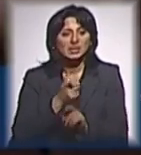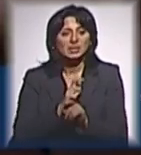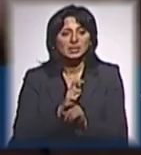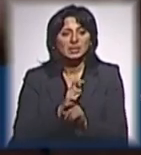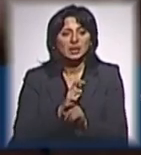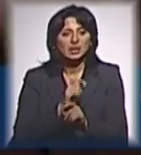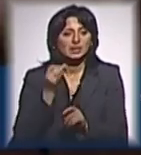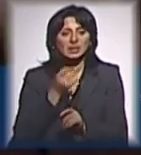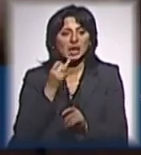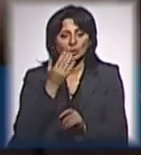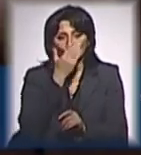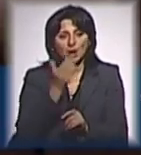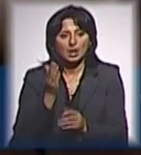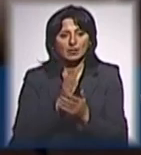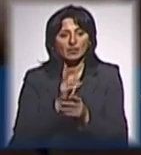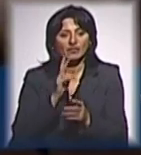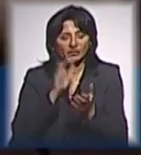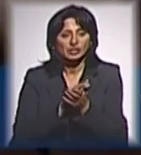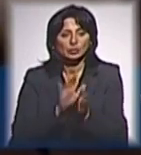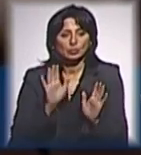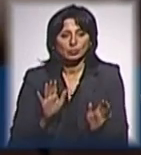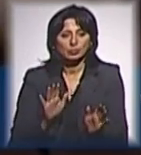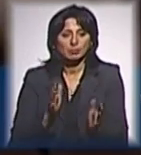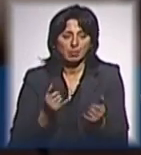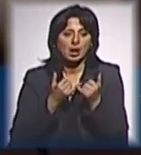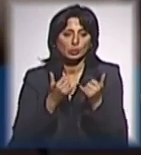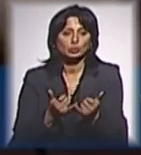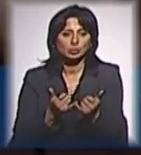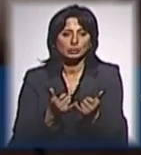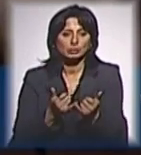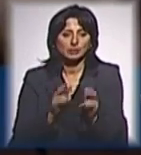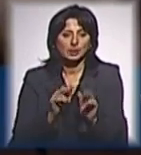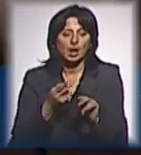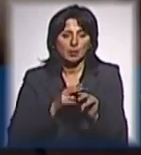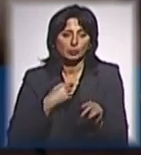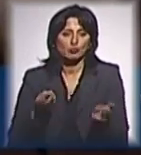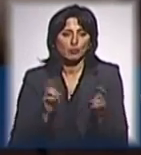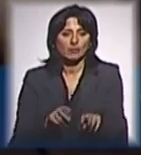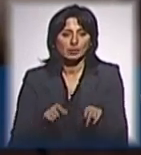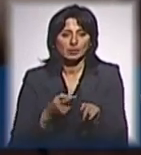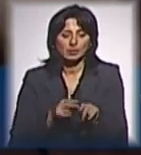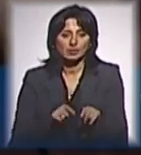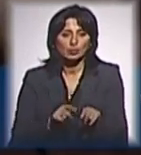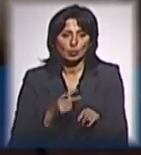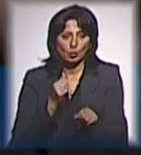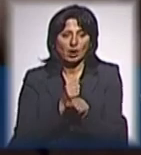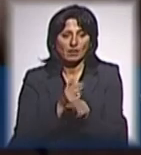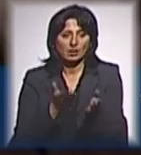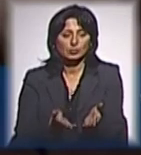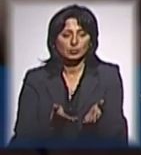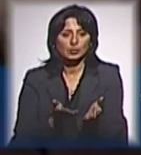ძალიან საინტერესო ხალხია, მათ ვიცნობ და დიდ მხარს უჭერ და ამიტომ მოვედი მე აქ, რომ ეს